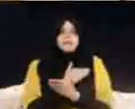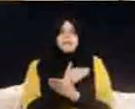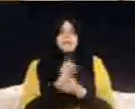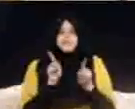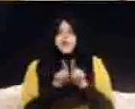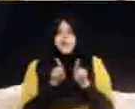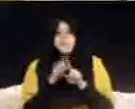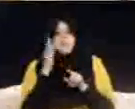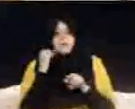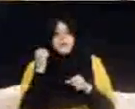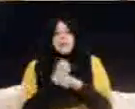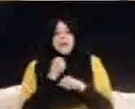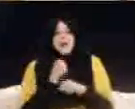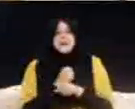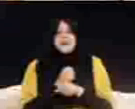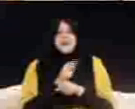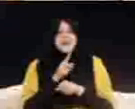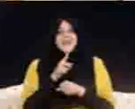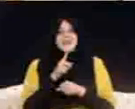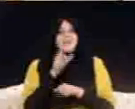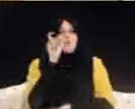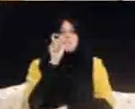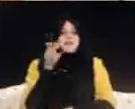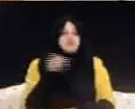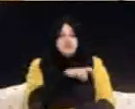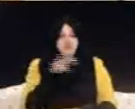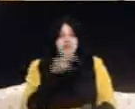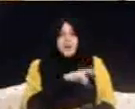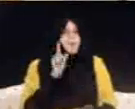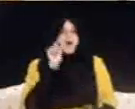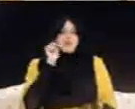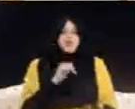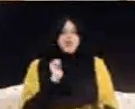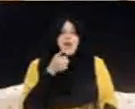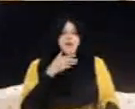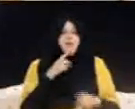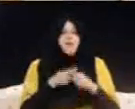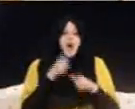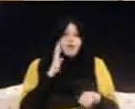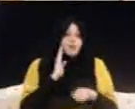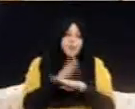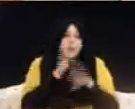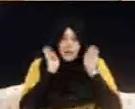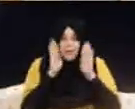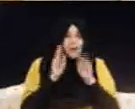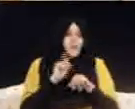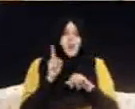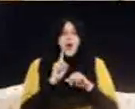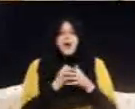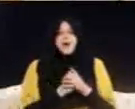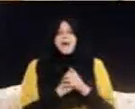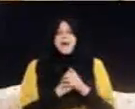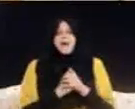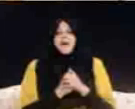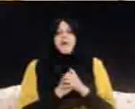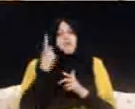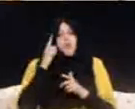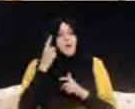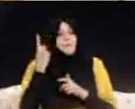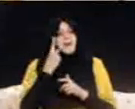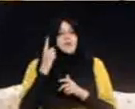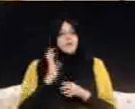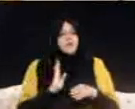يخدموا مثلا في الجامعة داخلين خارجين، هذول ليسوا مطالبين بهذه الصلاة، بهذه النافلة أو